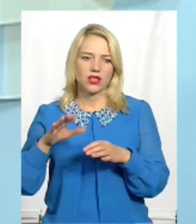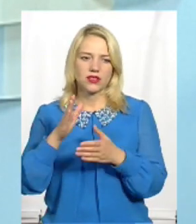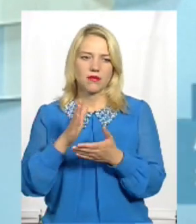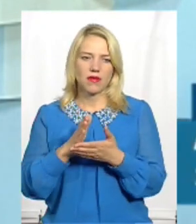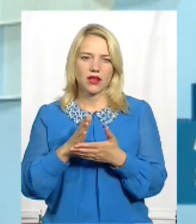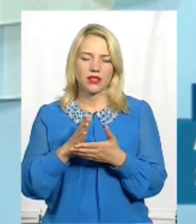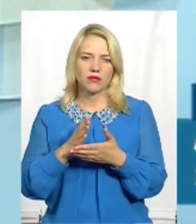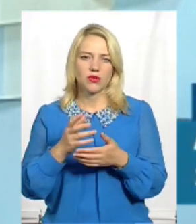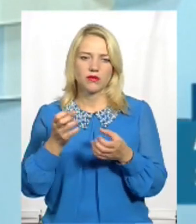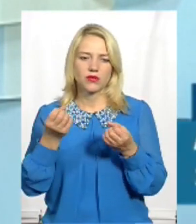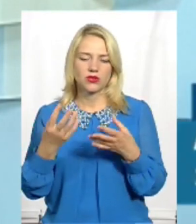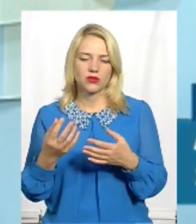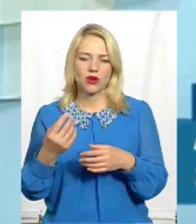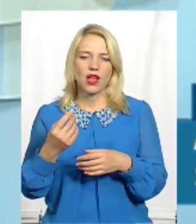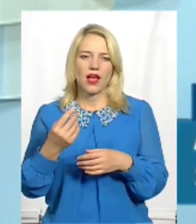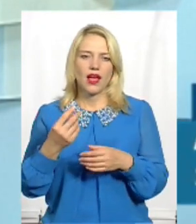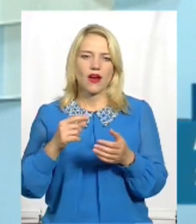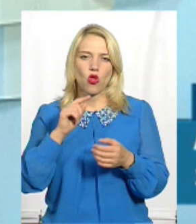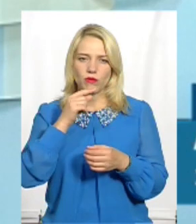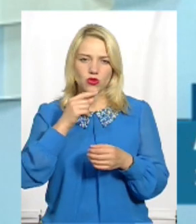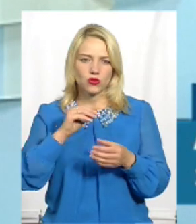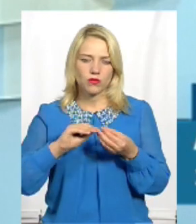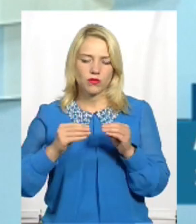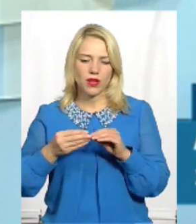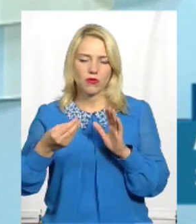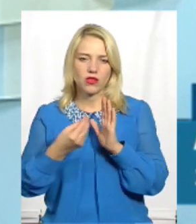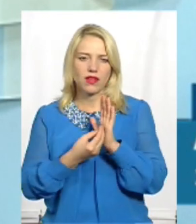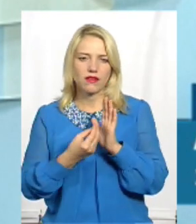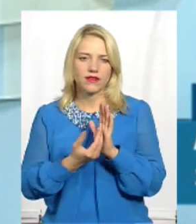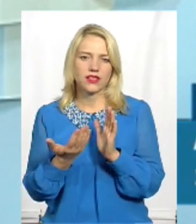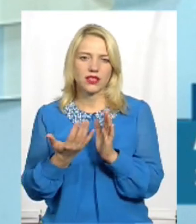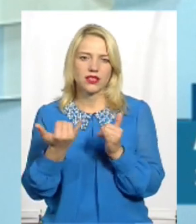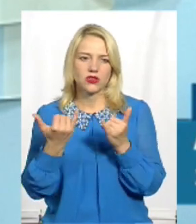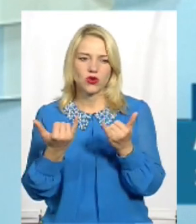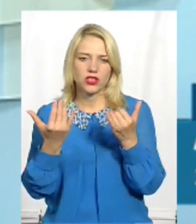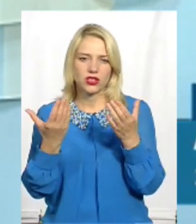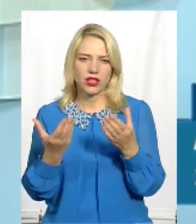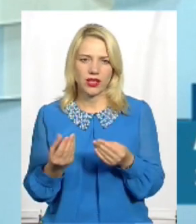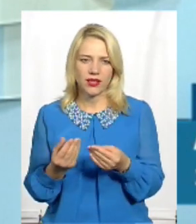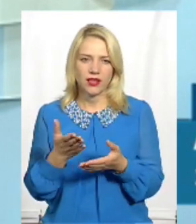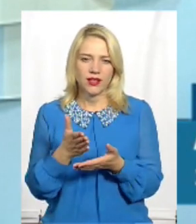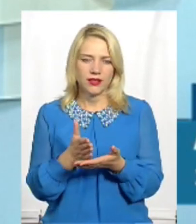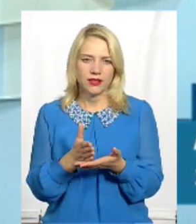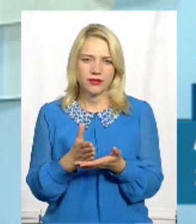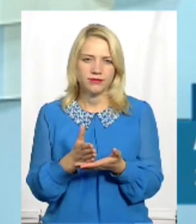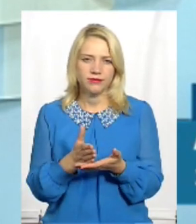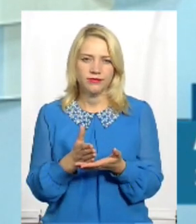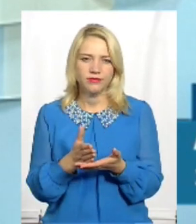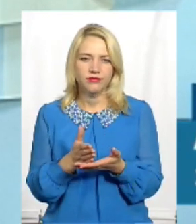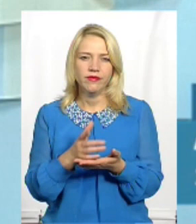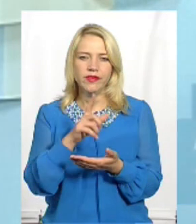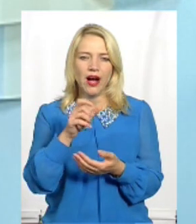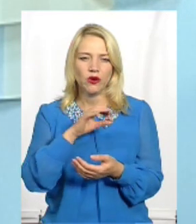Маємо звичайну економічну проблему. В тарифі, який на сьогоднішній день є